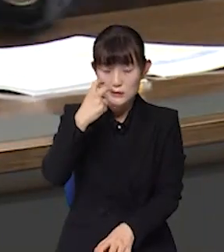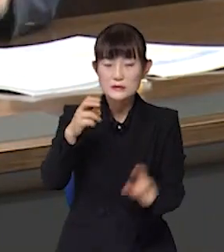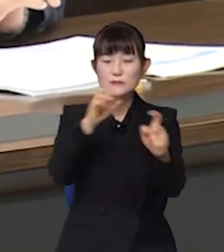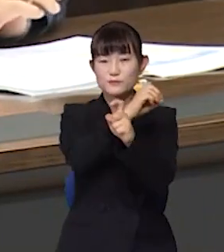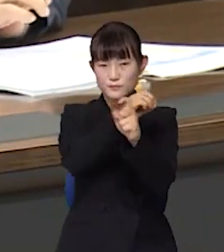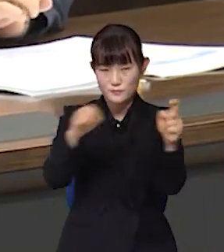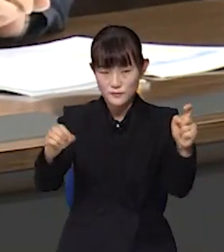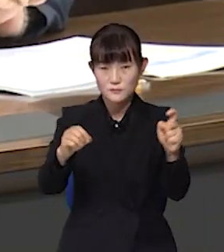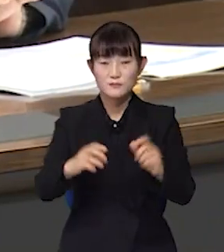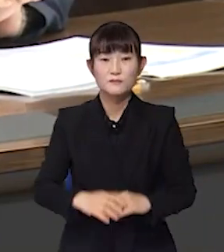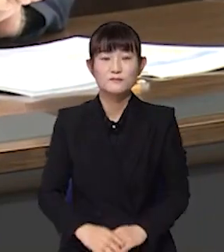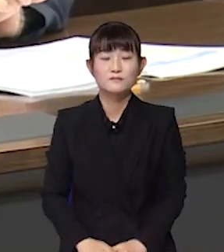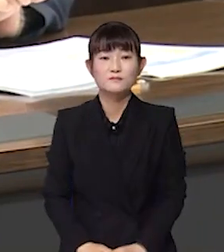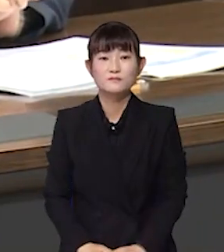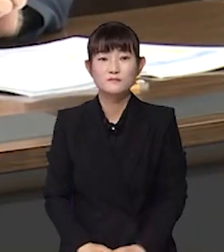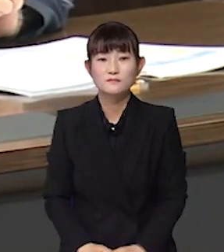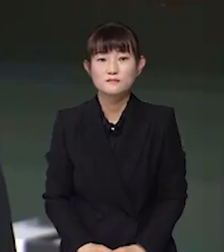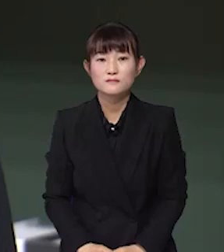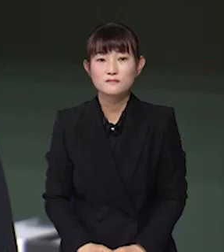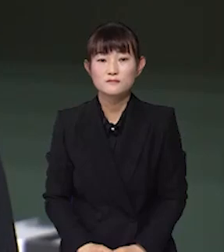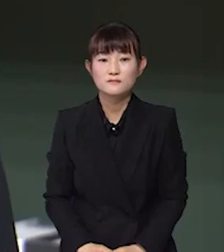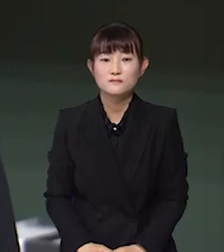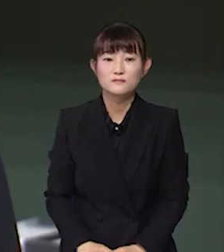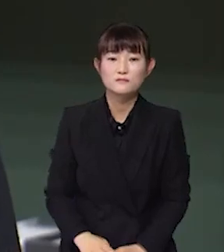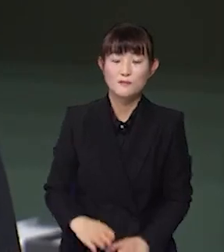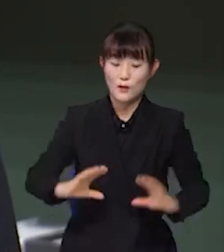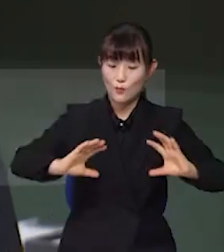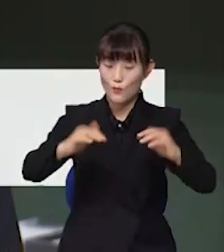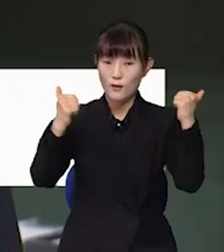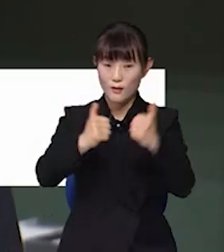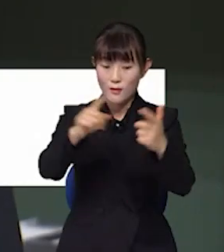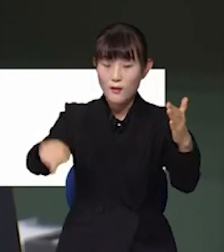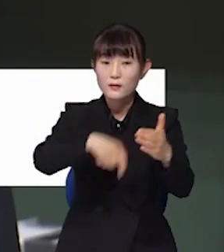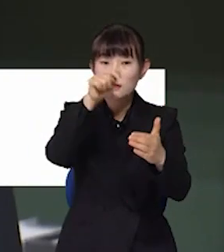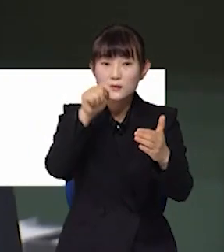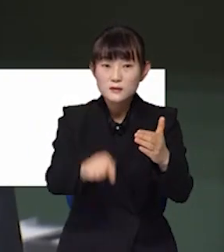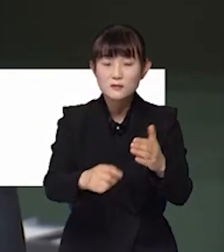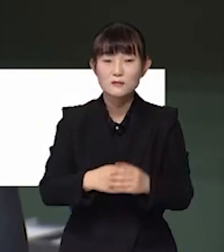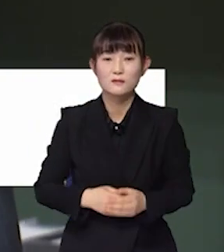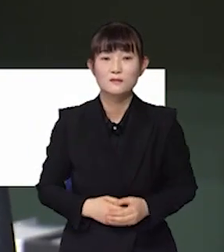비중인 10%로 한정했습니다 실제 국회 내에서의